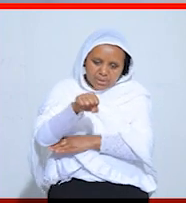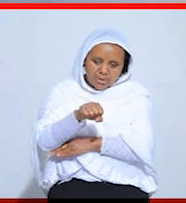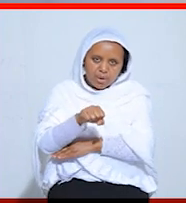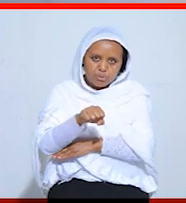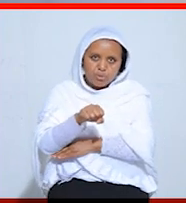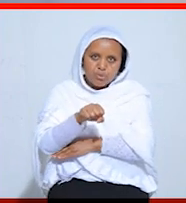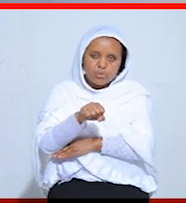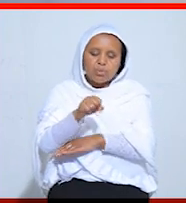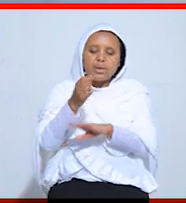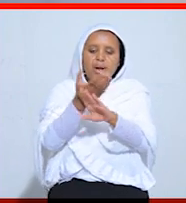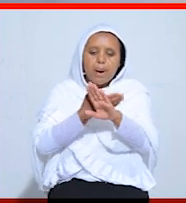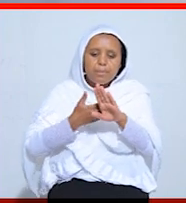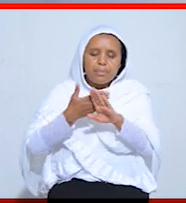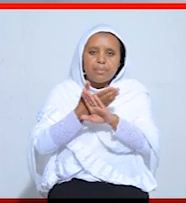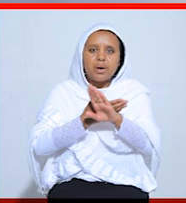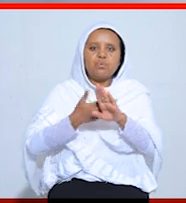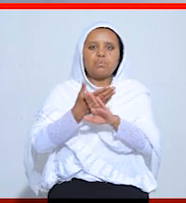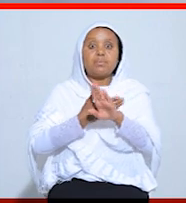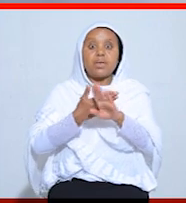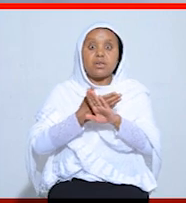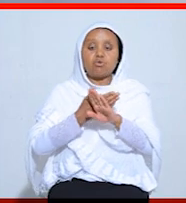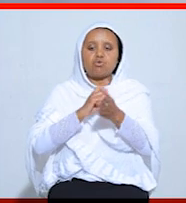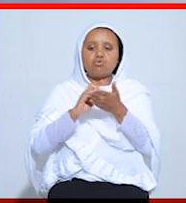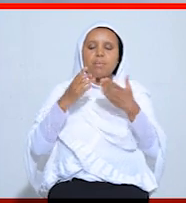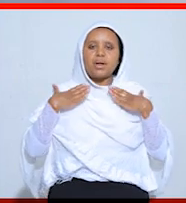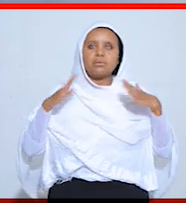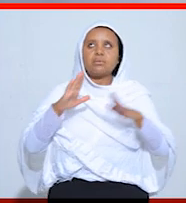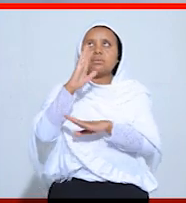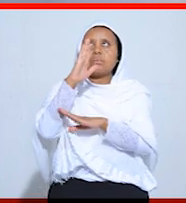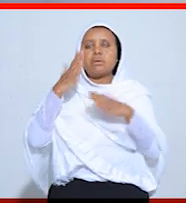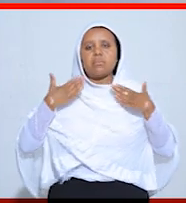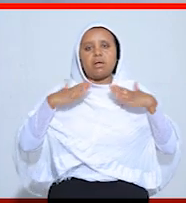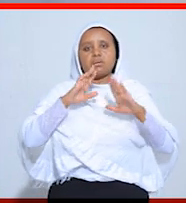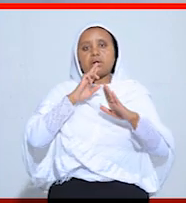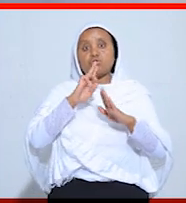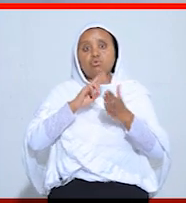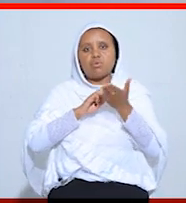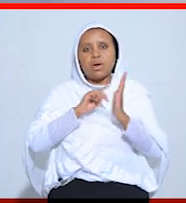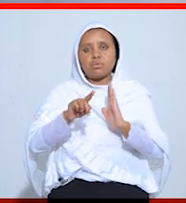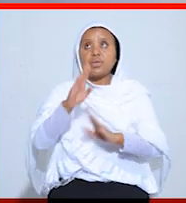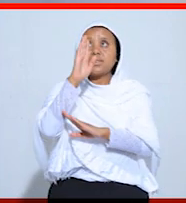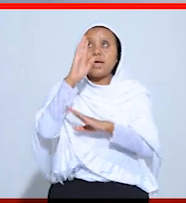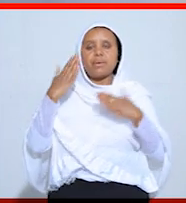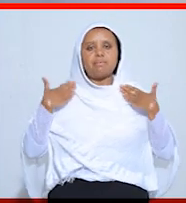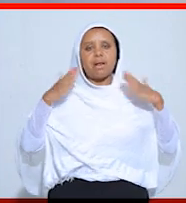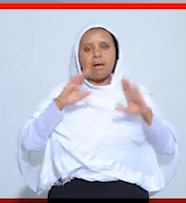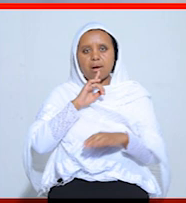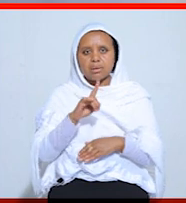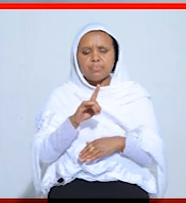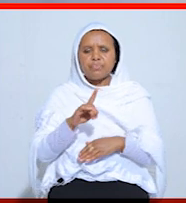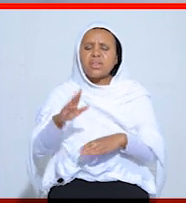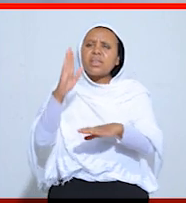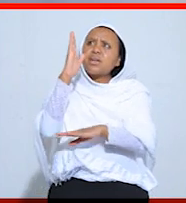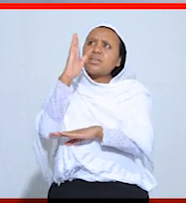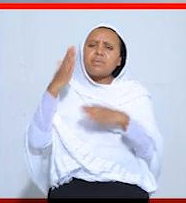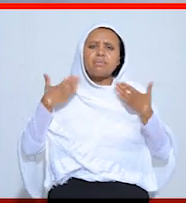የምንሰግድላቸው እንዲያማልዱን የምንማጸናቸው ቅዱሳን መላእክት የእግዚአብሔር መላእክት ናቸው ማለት ነውና የእግዚአብሔር መልአክ አለ።